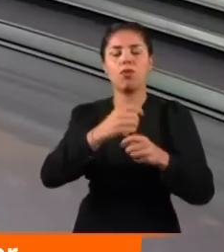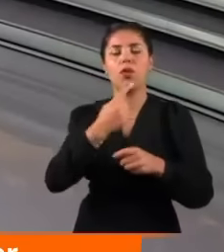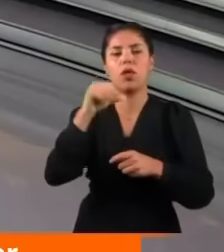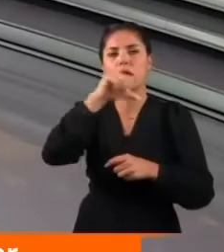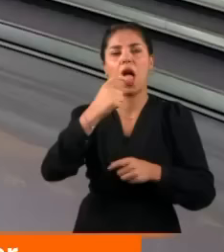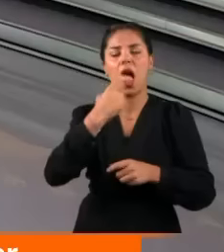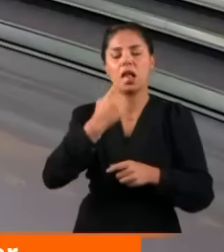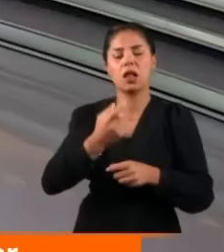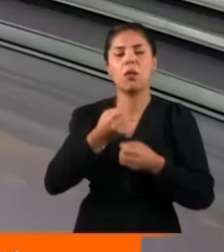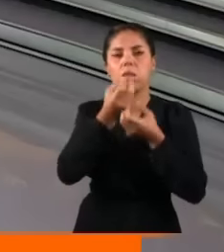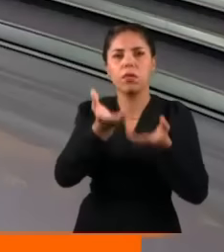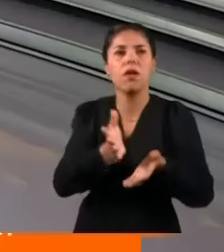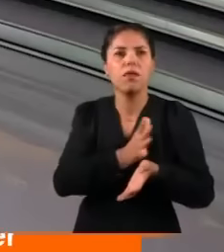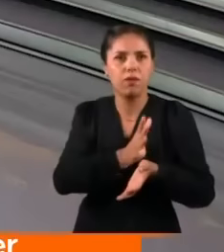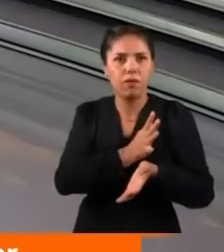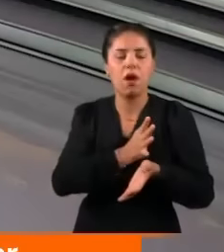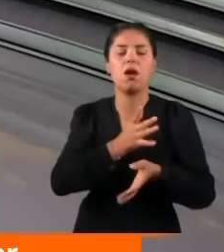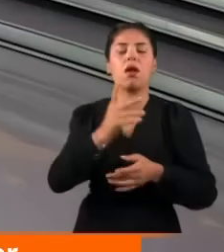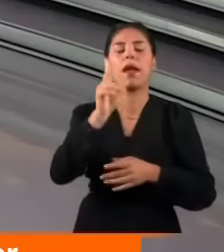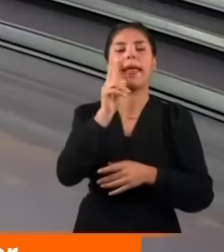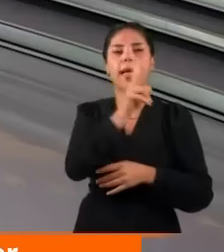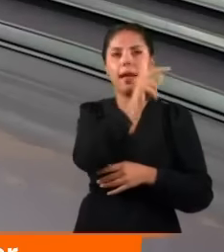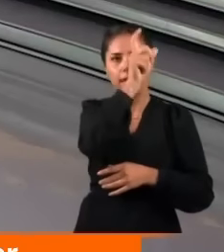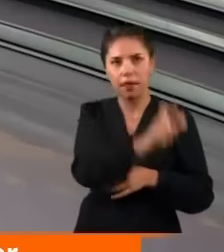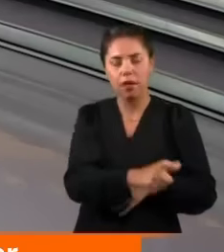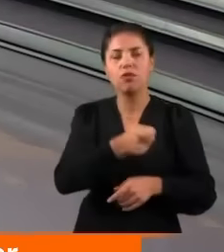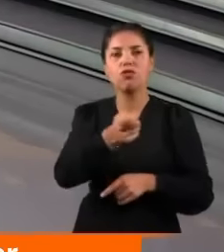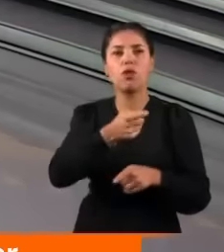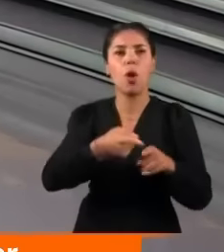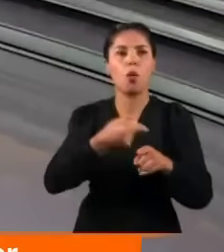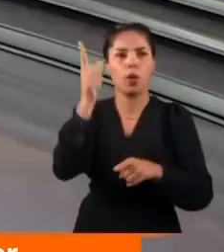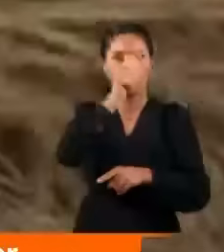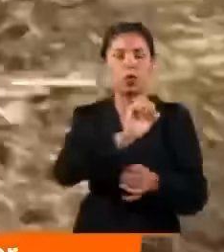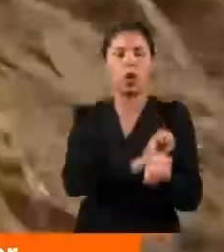Narin'in yengesi de cinayete iştirakten cezaevine gönderildi.